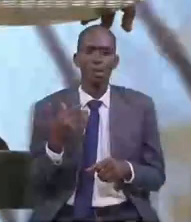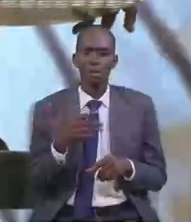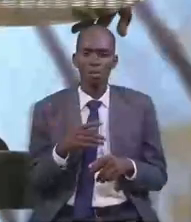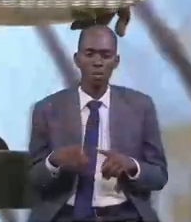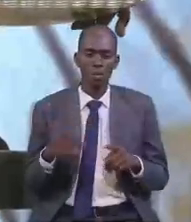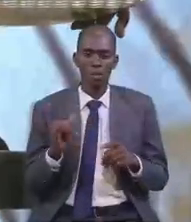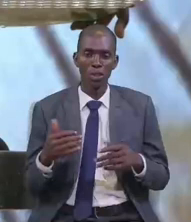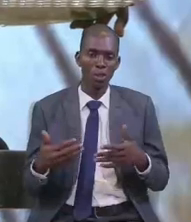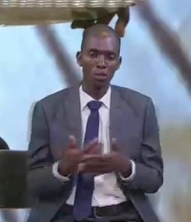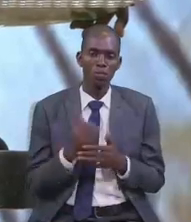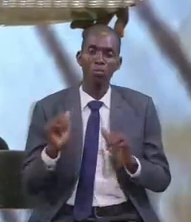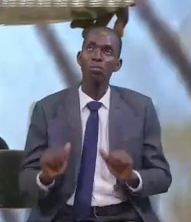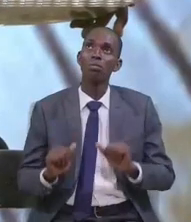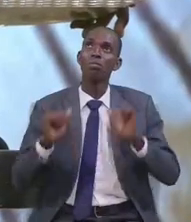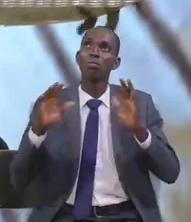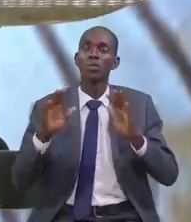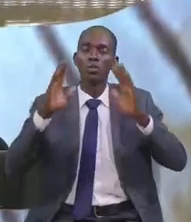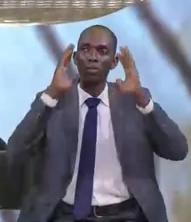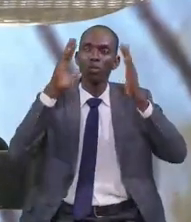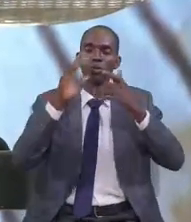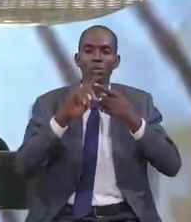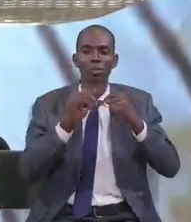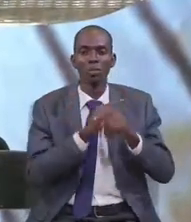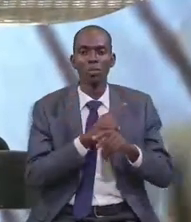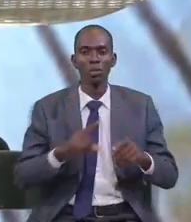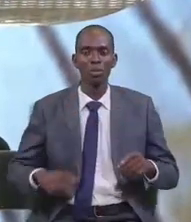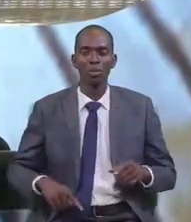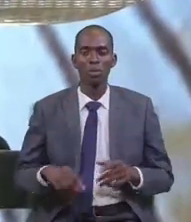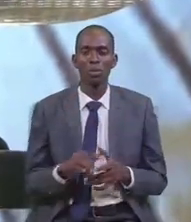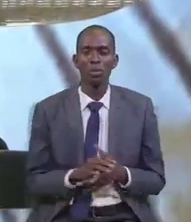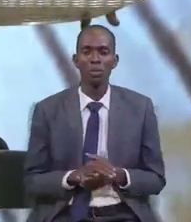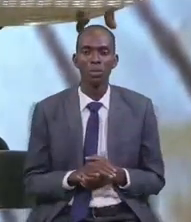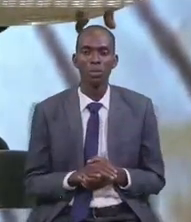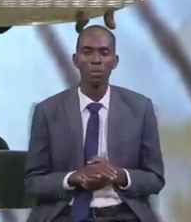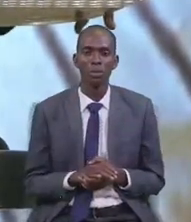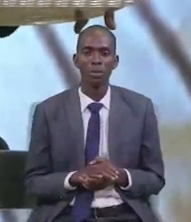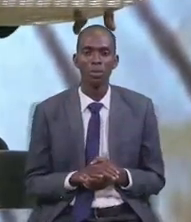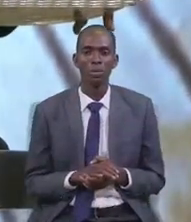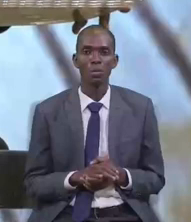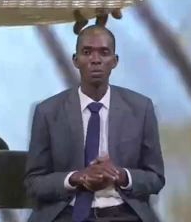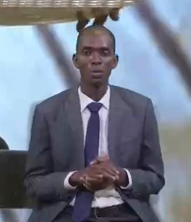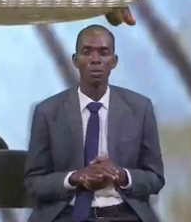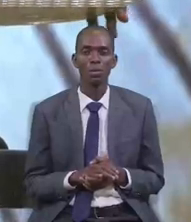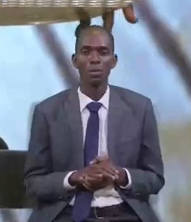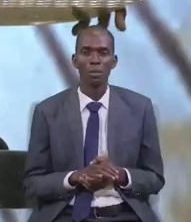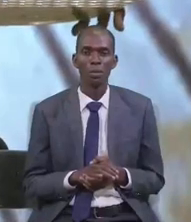de cette année qui s'écoule en vous consacrant entièrement au